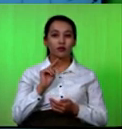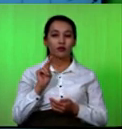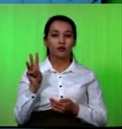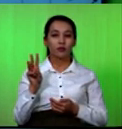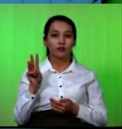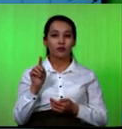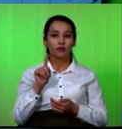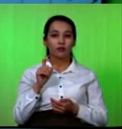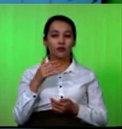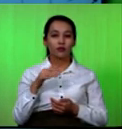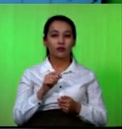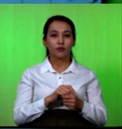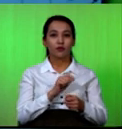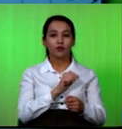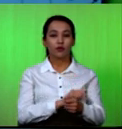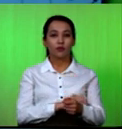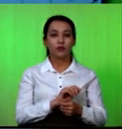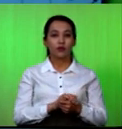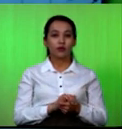kilometr 150 metrimiz